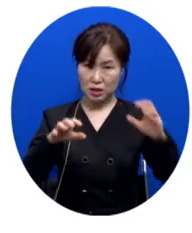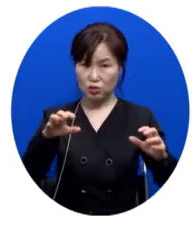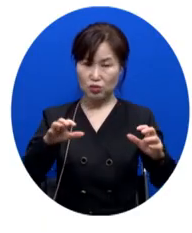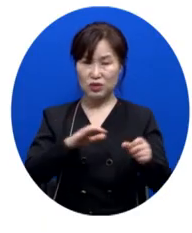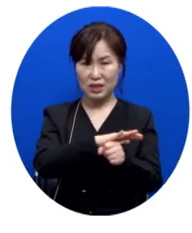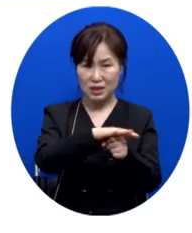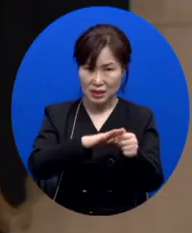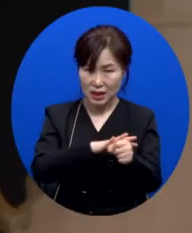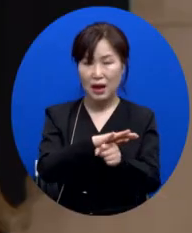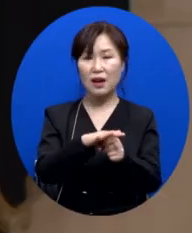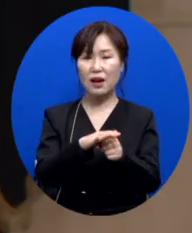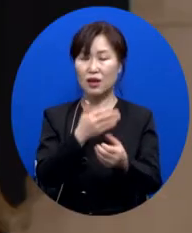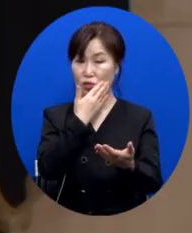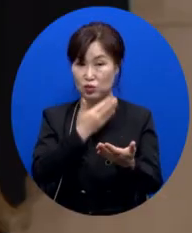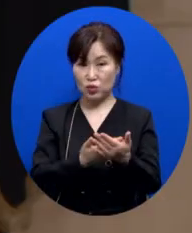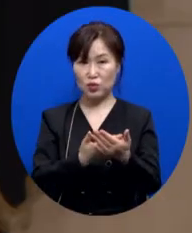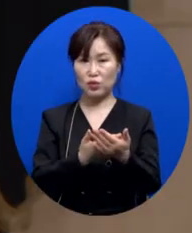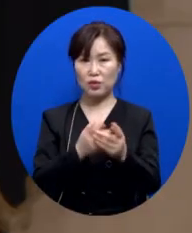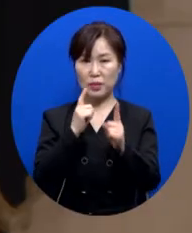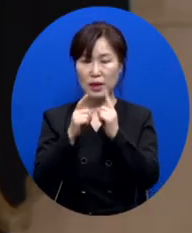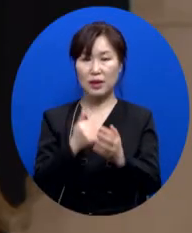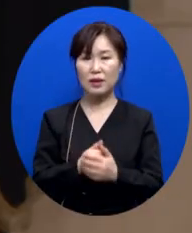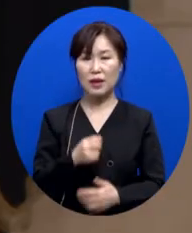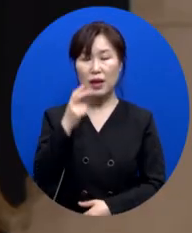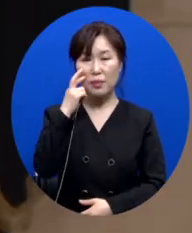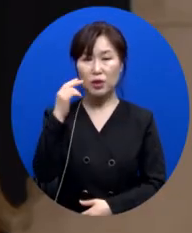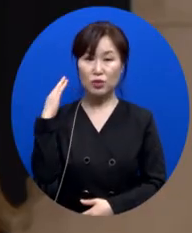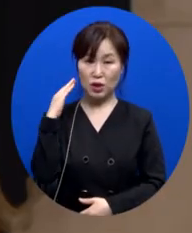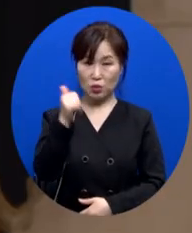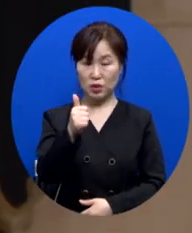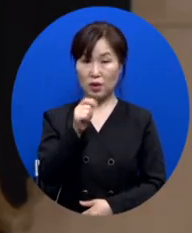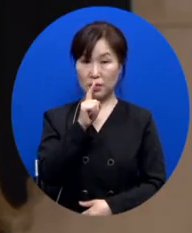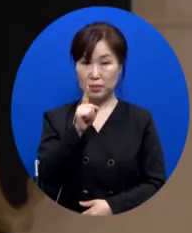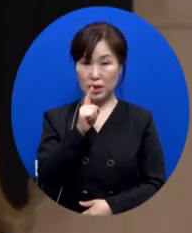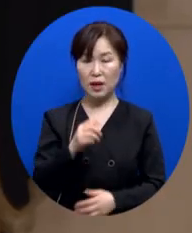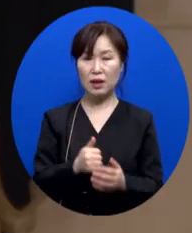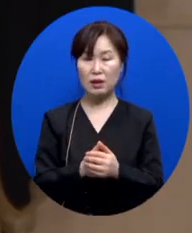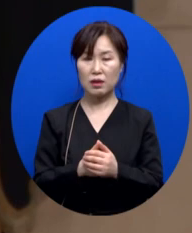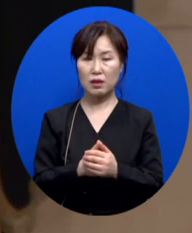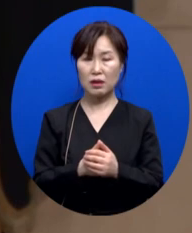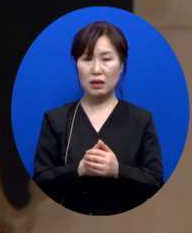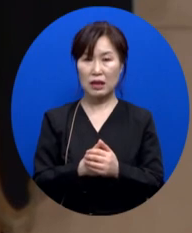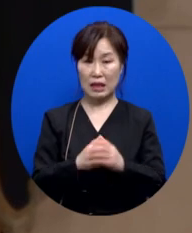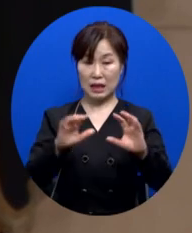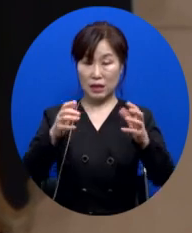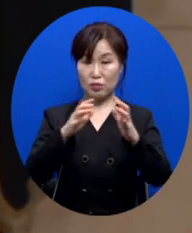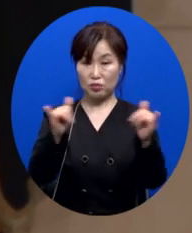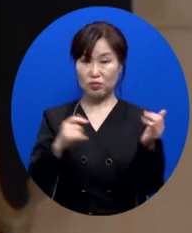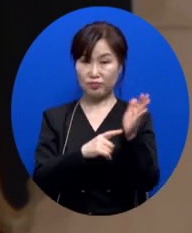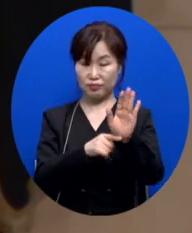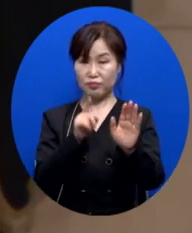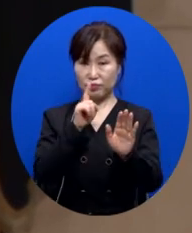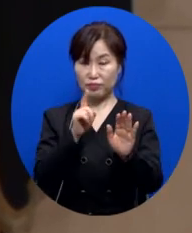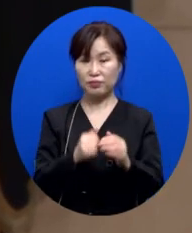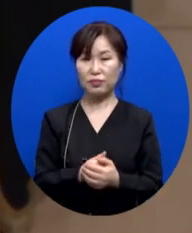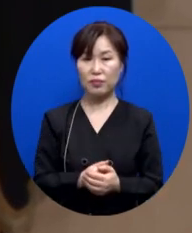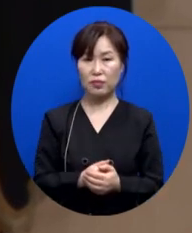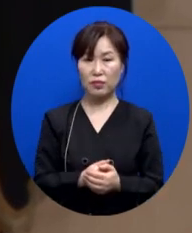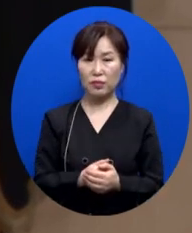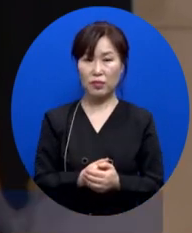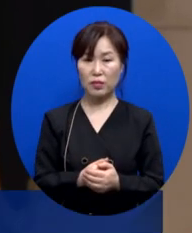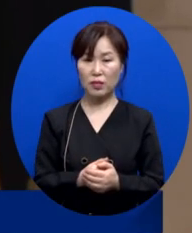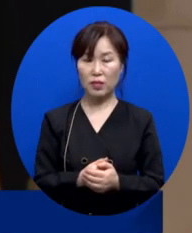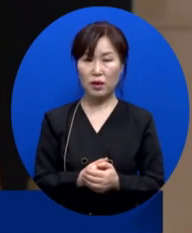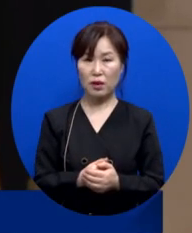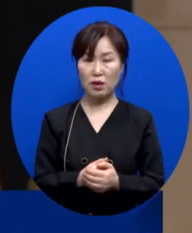강조했습니다 조 바이든 미국 대통령도 판결 직후 대국민 담화를 통해 입장을 밝혔습니다 너